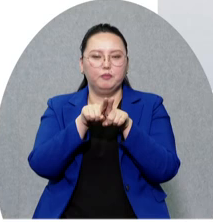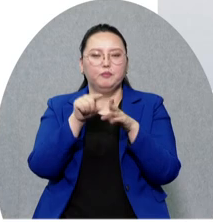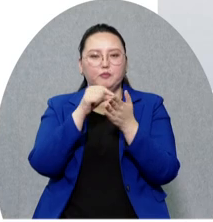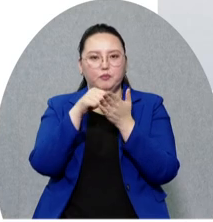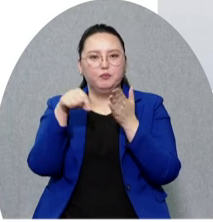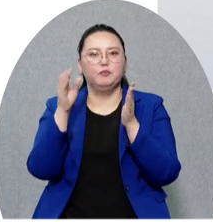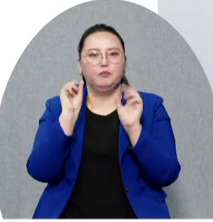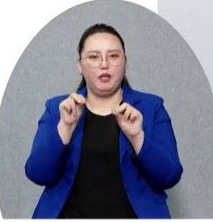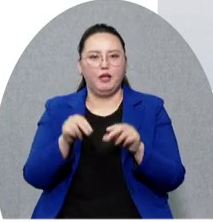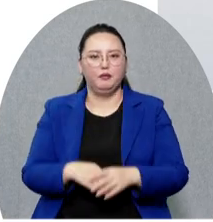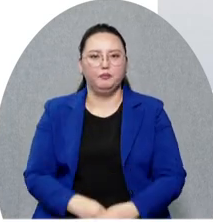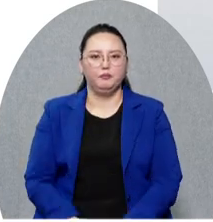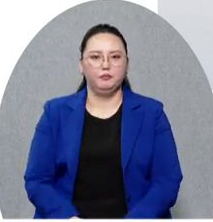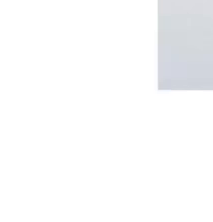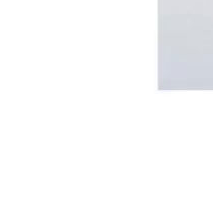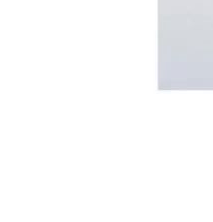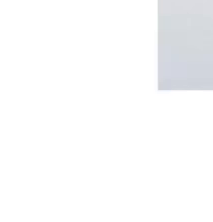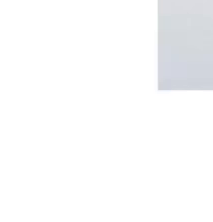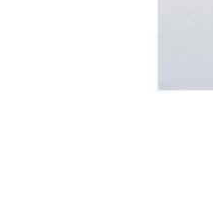бичигдэх байгаа.